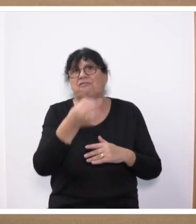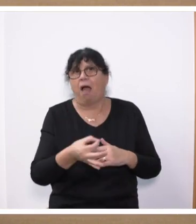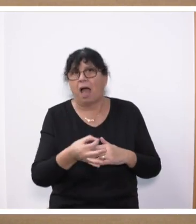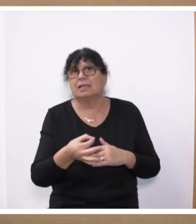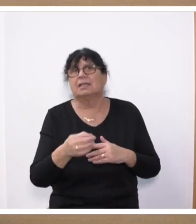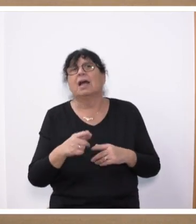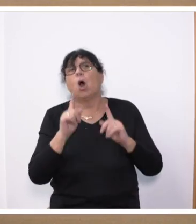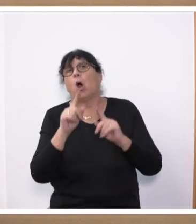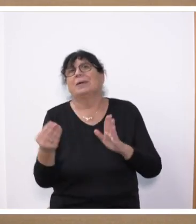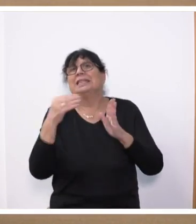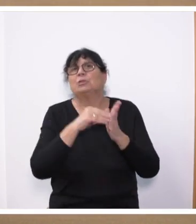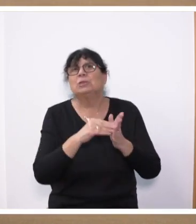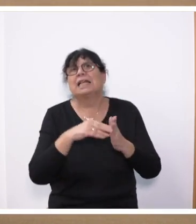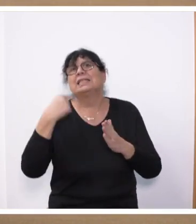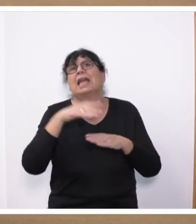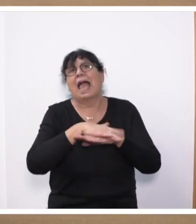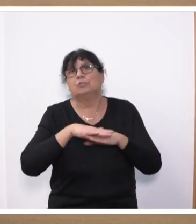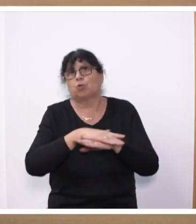noch zusätzliche Entschuldigungen fordern.